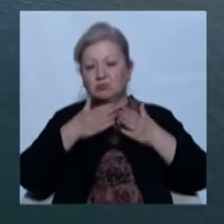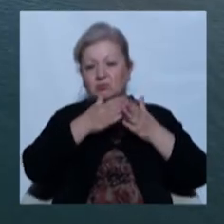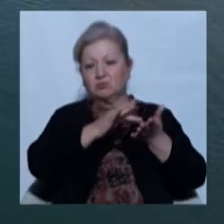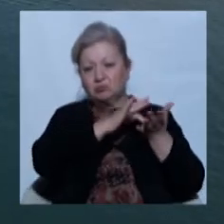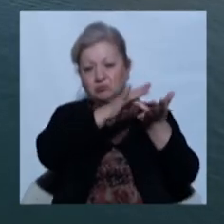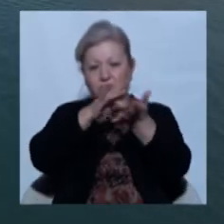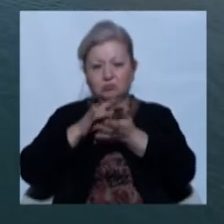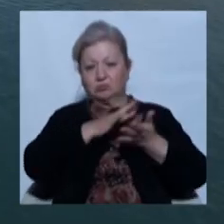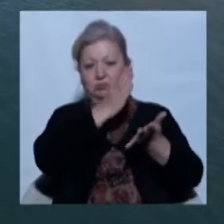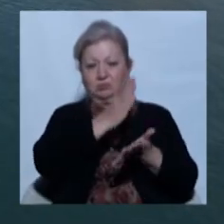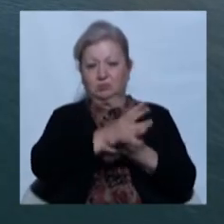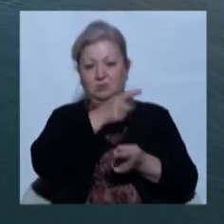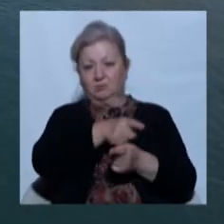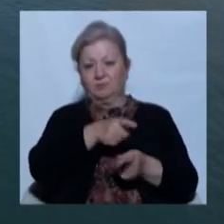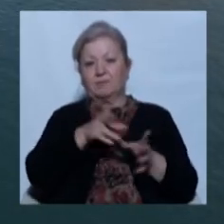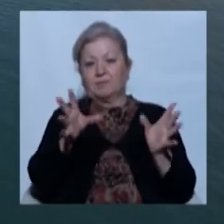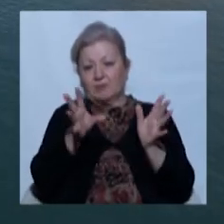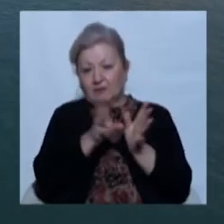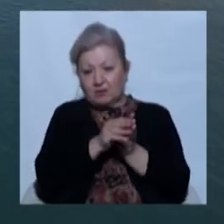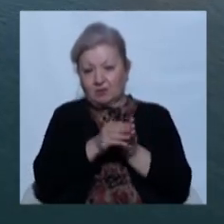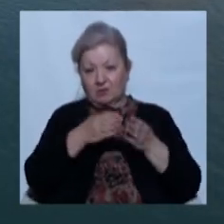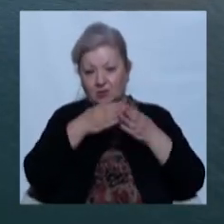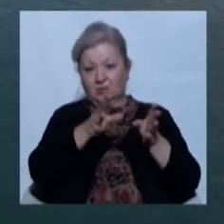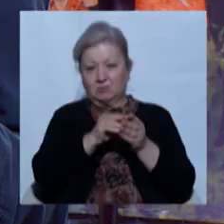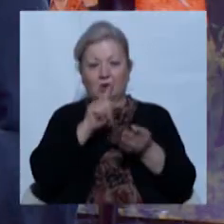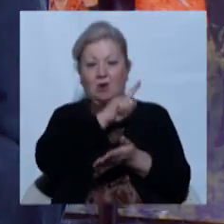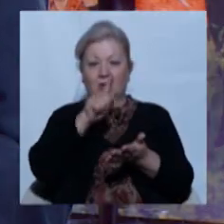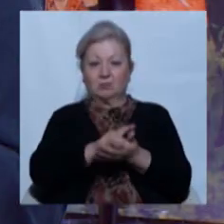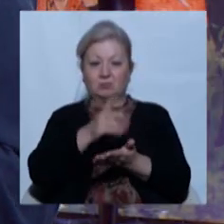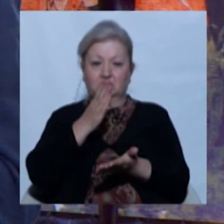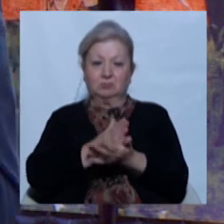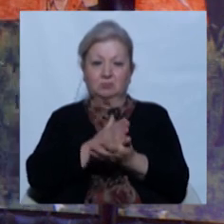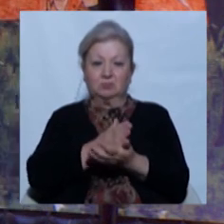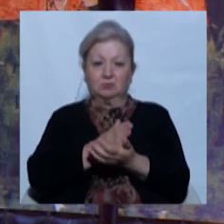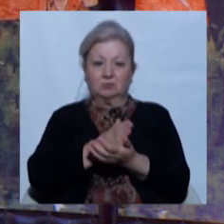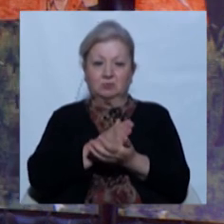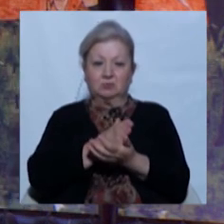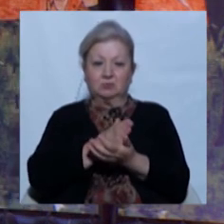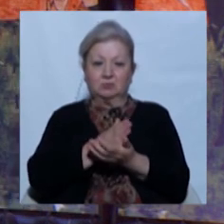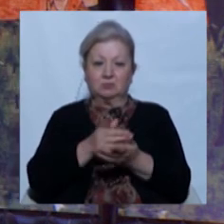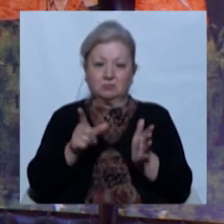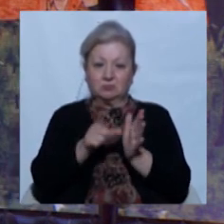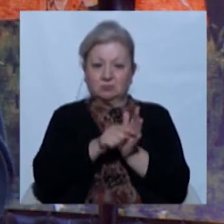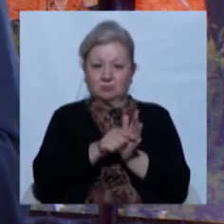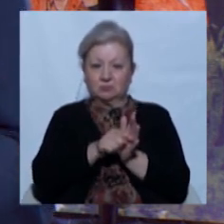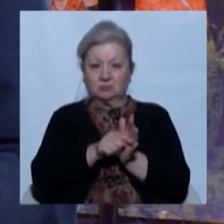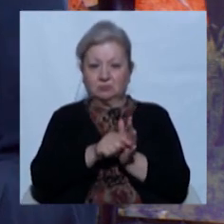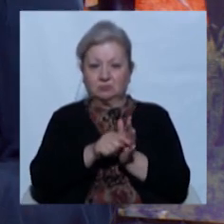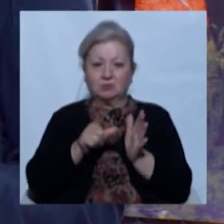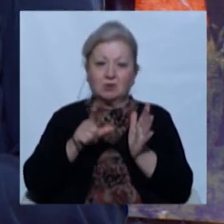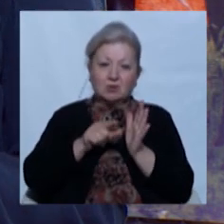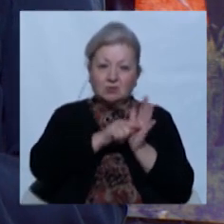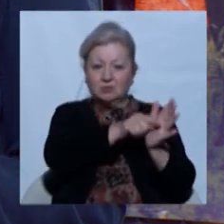ზღვებში აქეთ-იქით და მათთან ერთად, რა თქმა უნდა, აუცილებლად, ხო, თან დაყვებიან